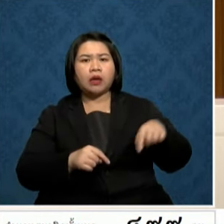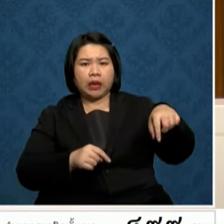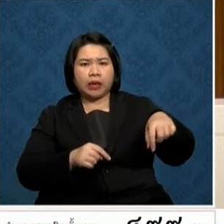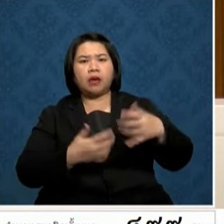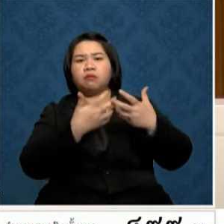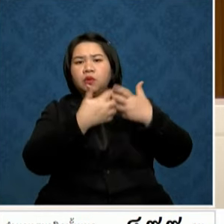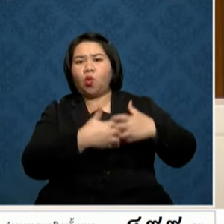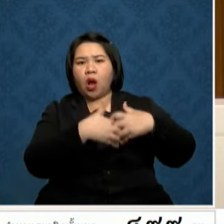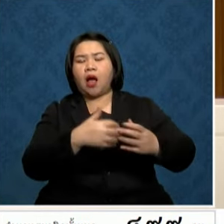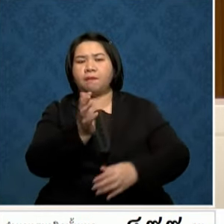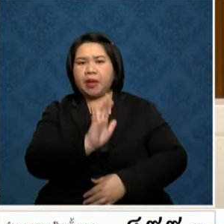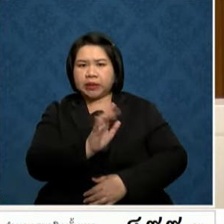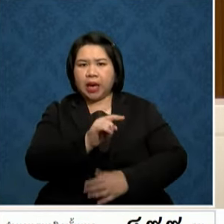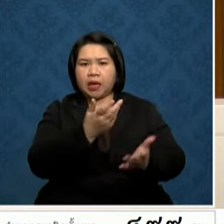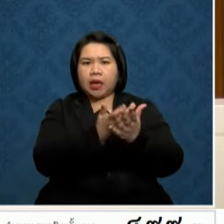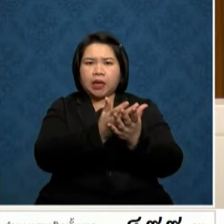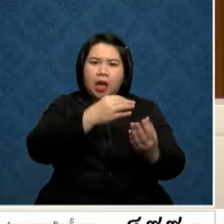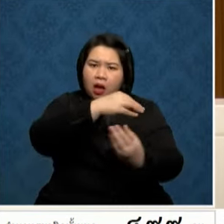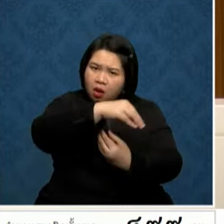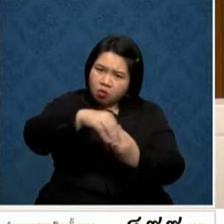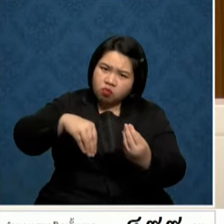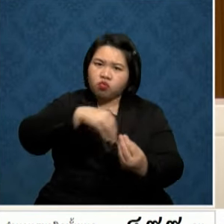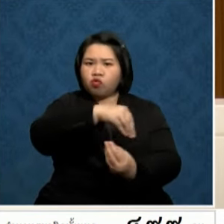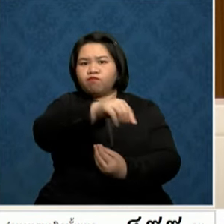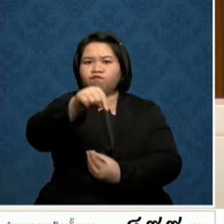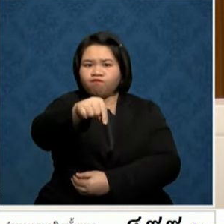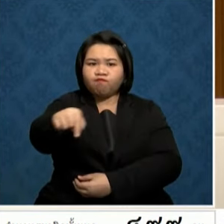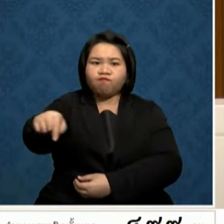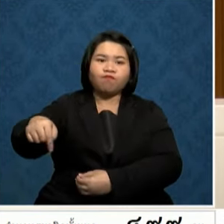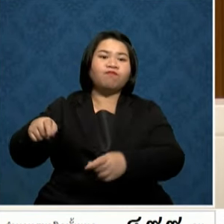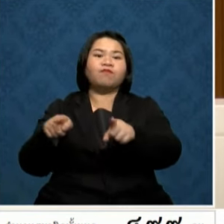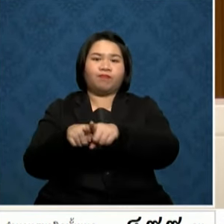ผผลิครับสุดทายกตองนำเม็เงินเนี่ยส่งต่อไปยัง...